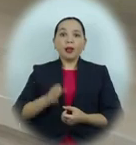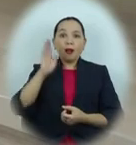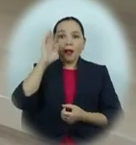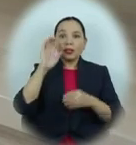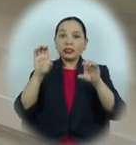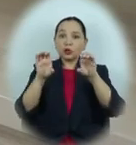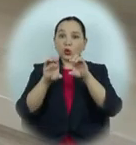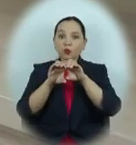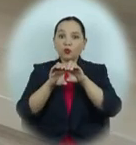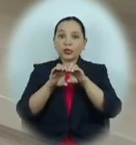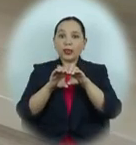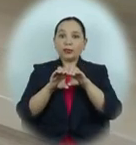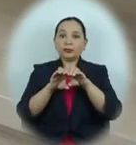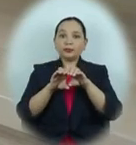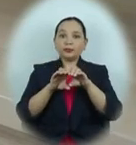Kanalizatsiya quvuriga